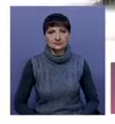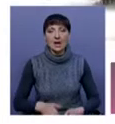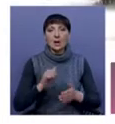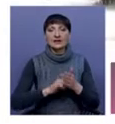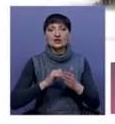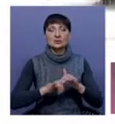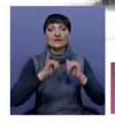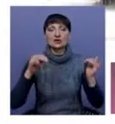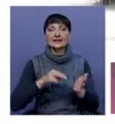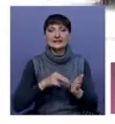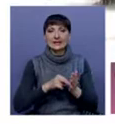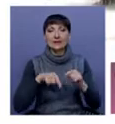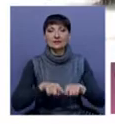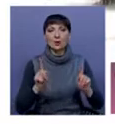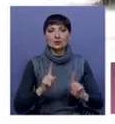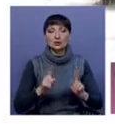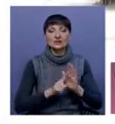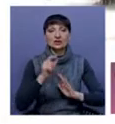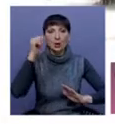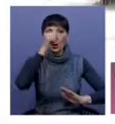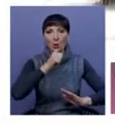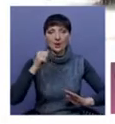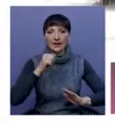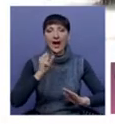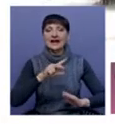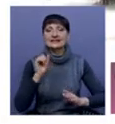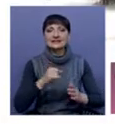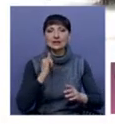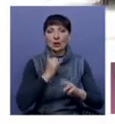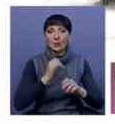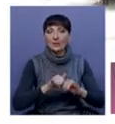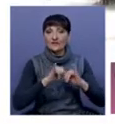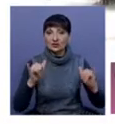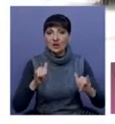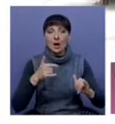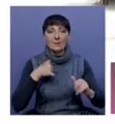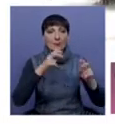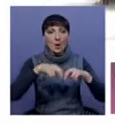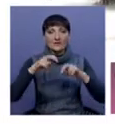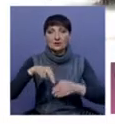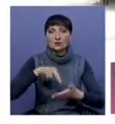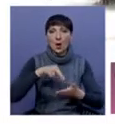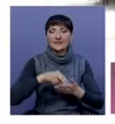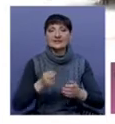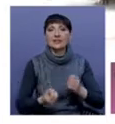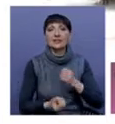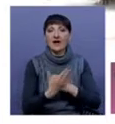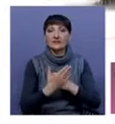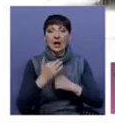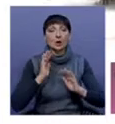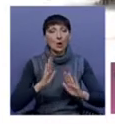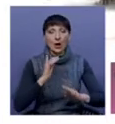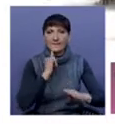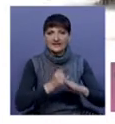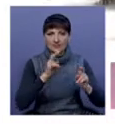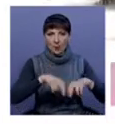Причина повышения цен в том, что с начала года акцизы на топливо были повышены. Мы не проводим мониторинг стоимости нефти, а контролируем цену на